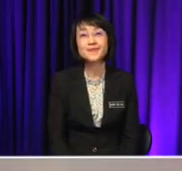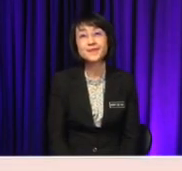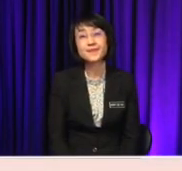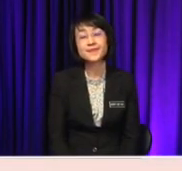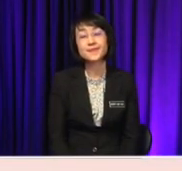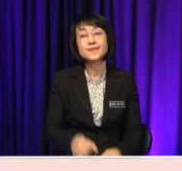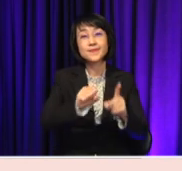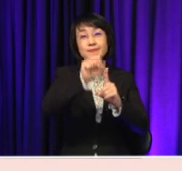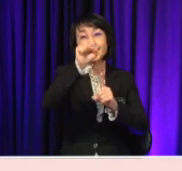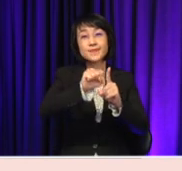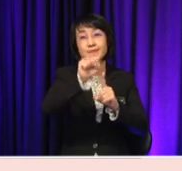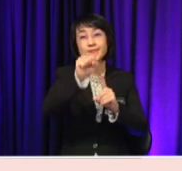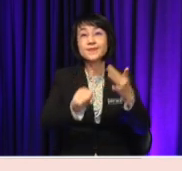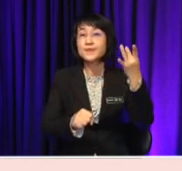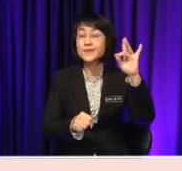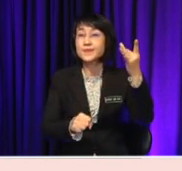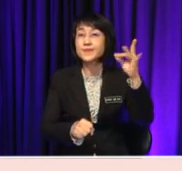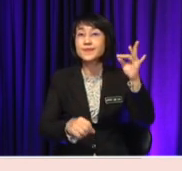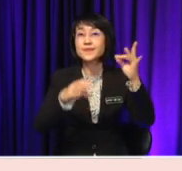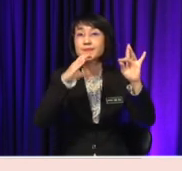suhu antara 18 dan